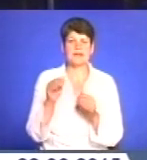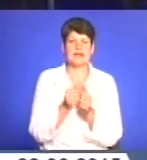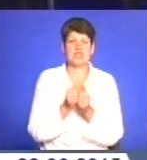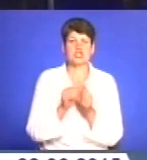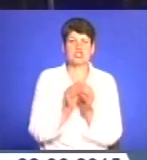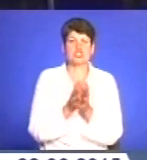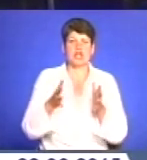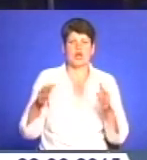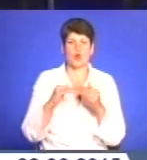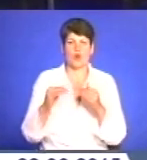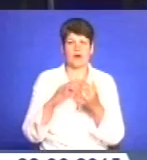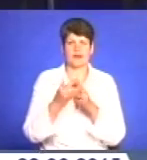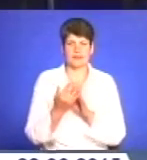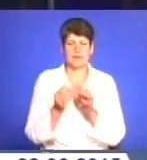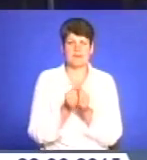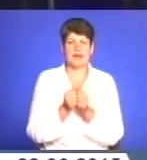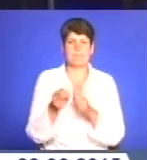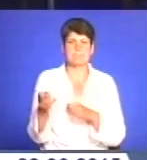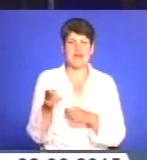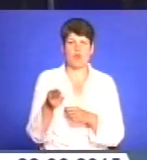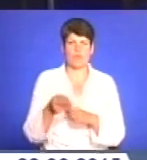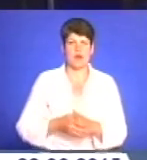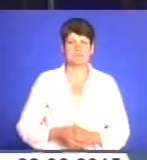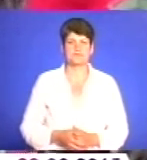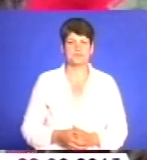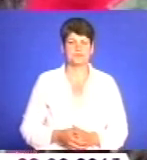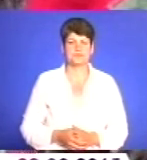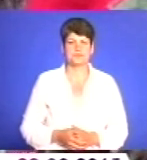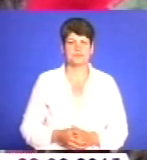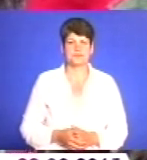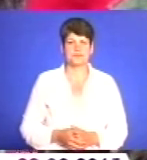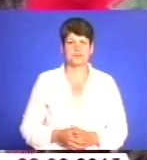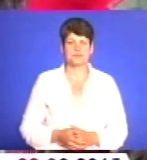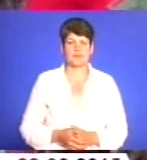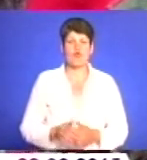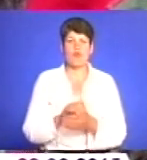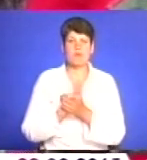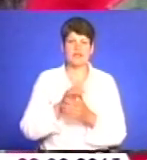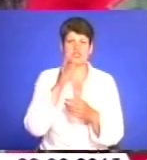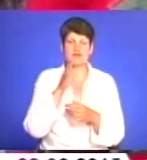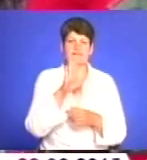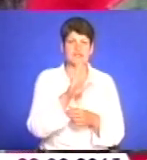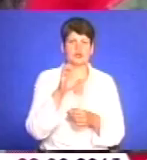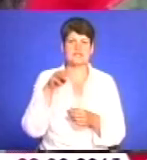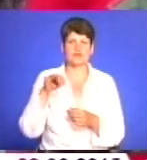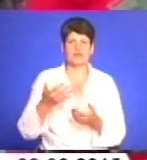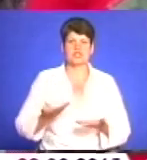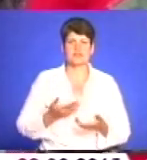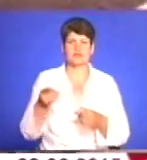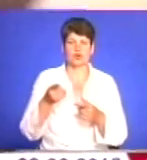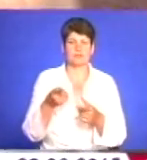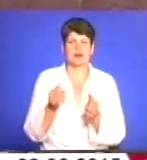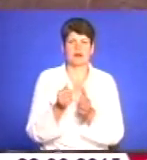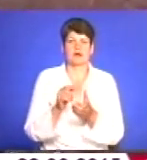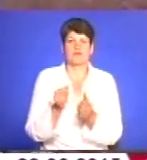що неподалік Маріуполя. Докладніше – Валентина Павлишин. У мирний час Віктор Стефанович жив у Тернополі на масиві